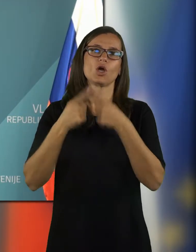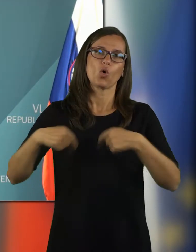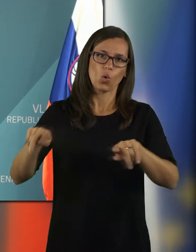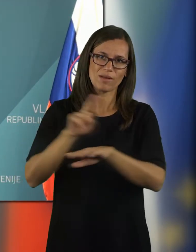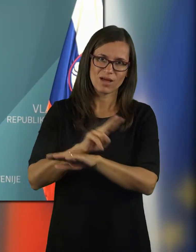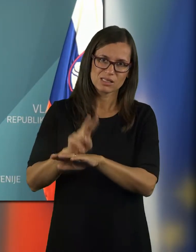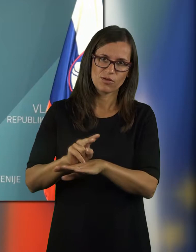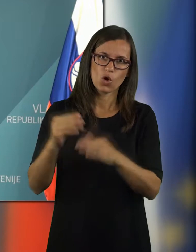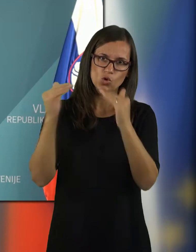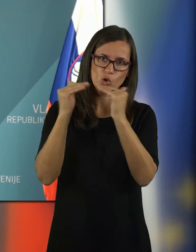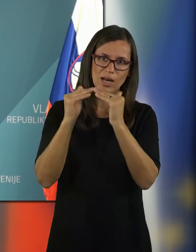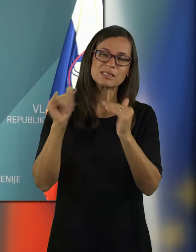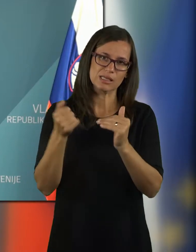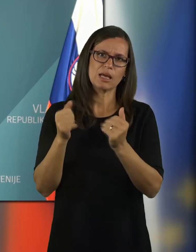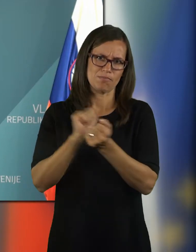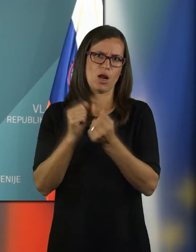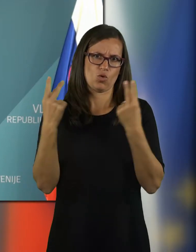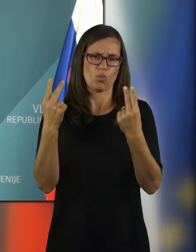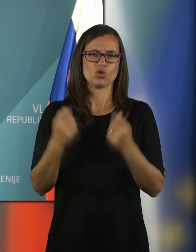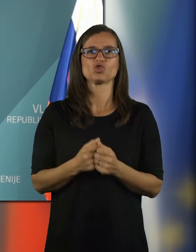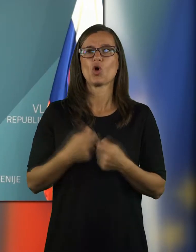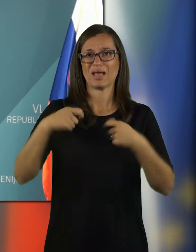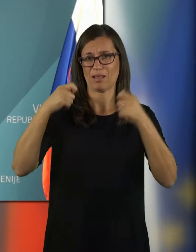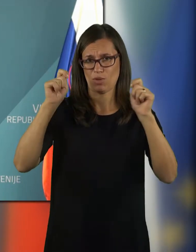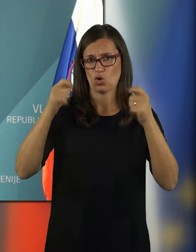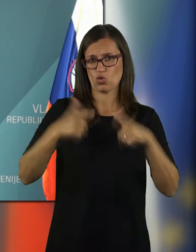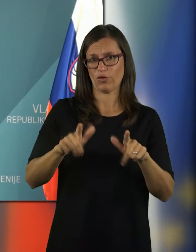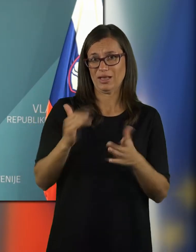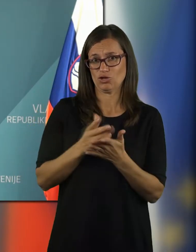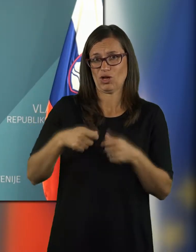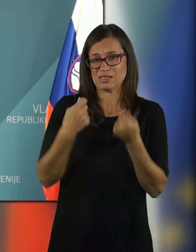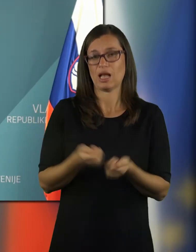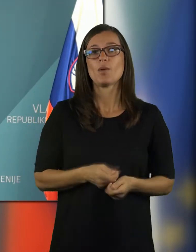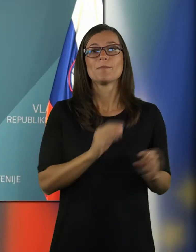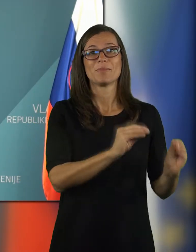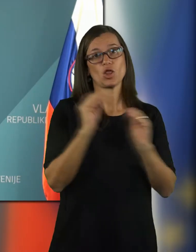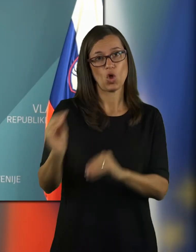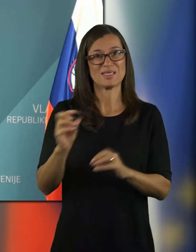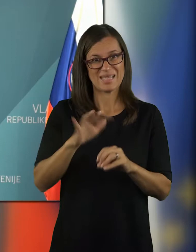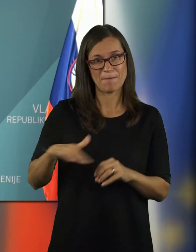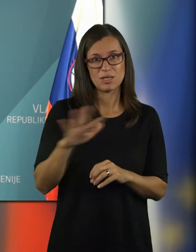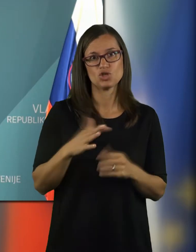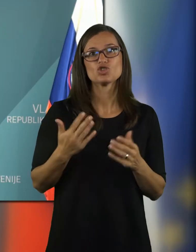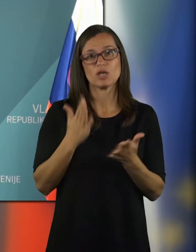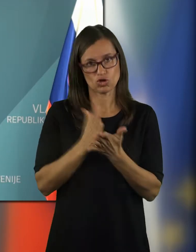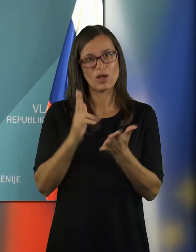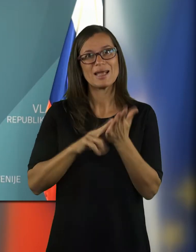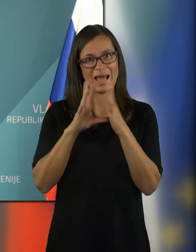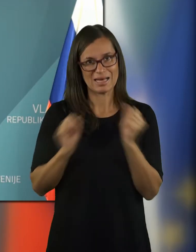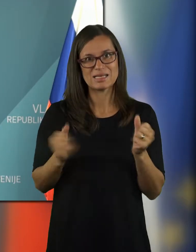okoljevarstveno soglasje, ki je zdaj pravnomočno, gradbeno dovoljenje, ki je izdano, prenos zemljišč, ki je za prvo fazo tudi